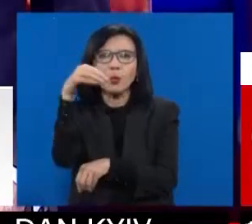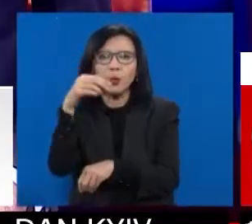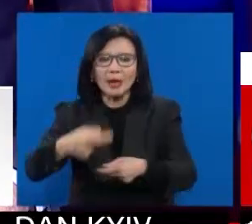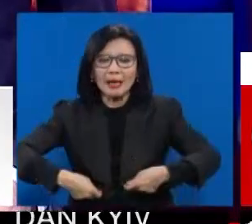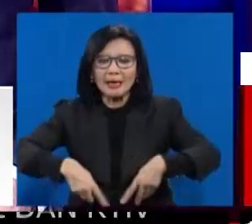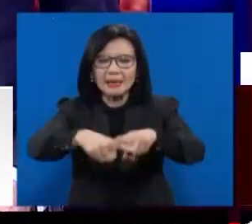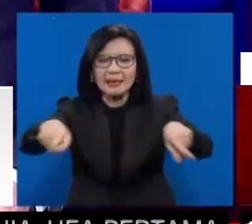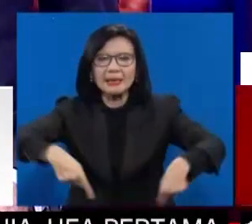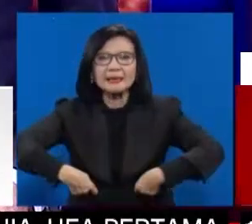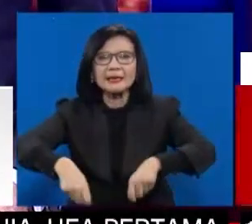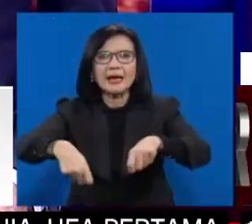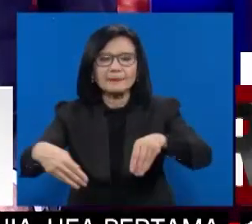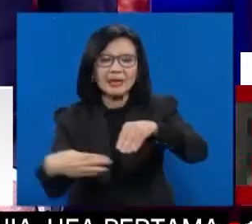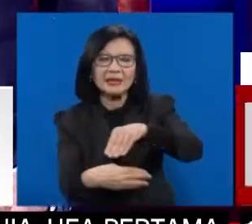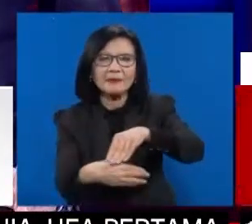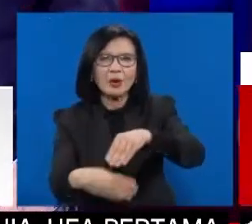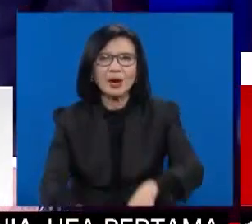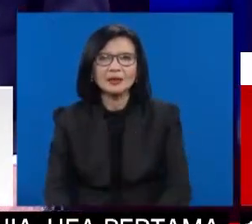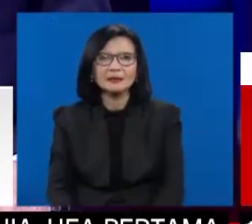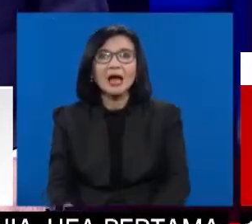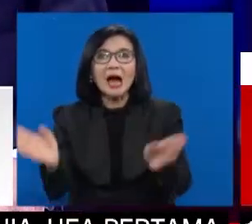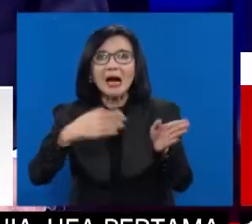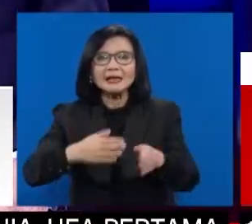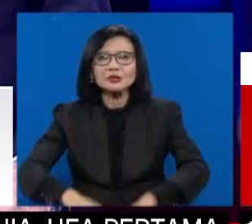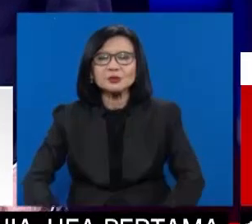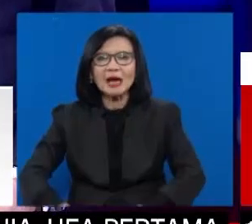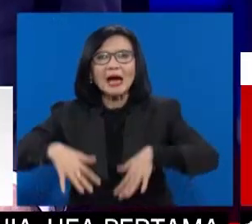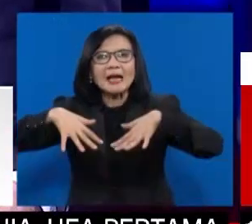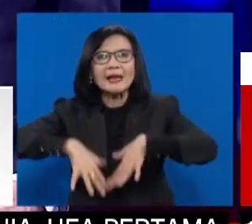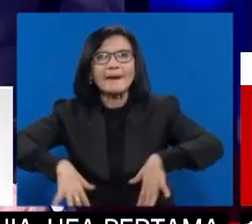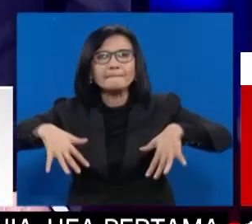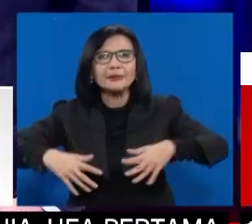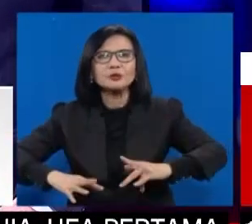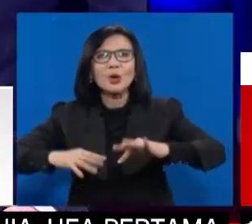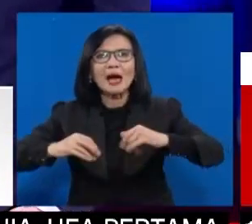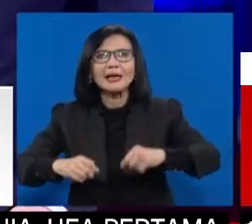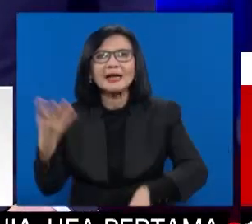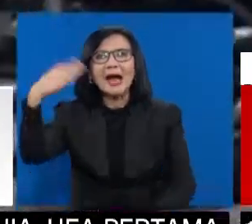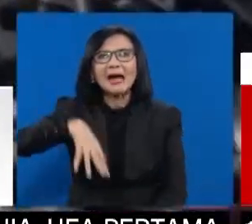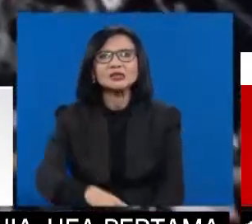di Ciracas. Selain itu, ular sanca ditemukan di pintu air kali Ancol, Pademangan.